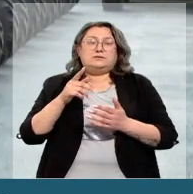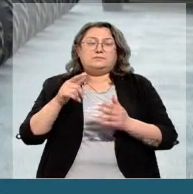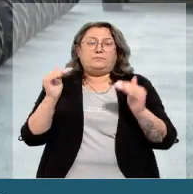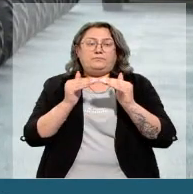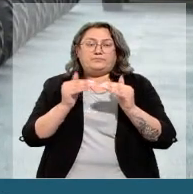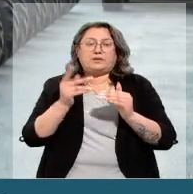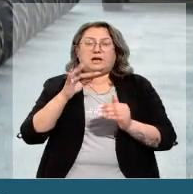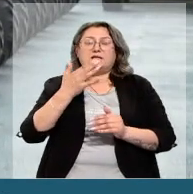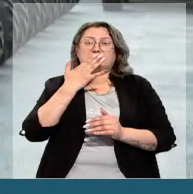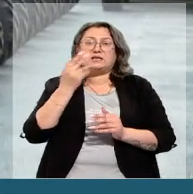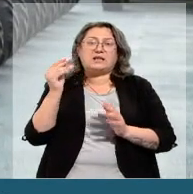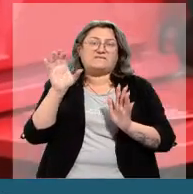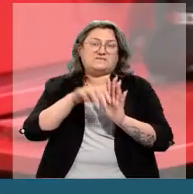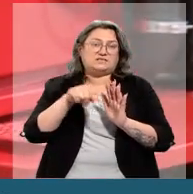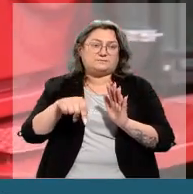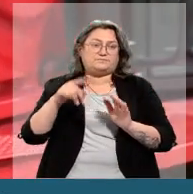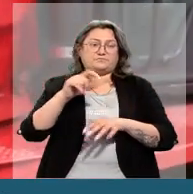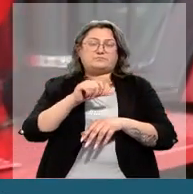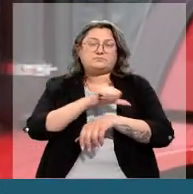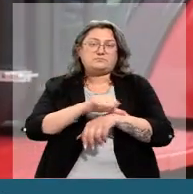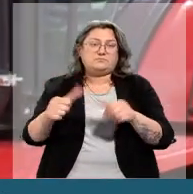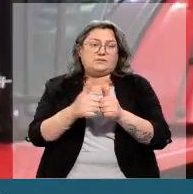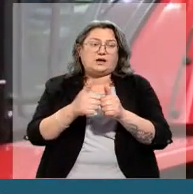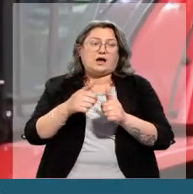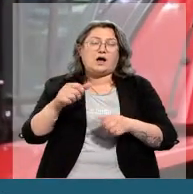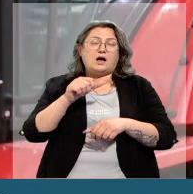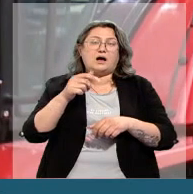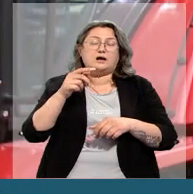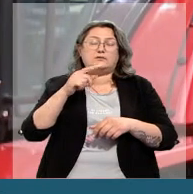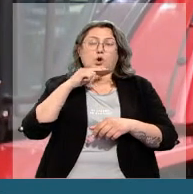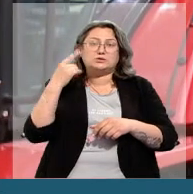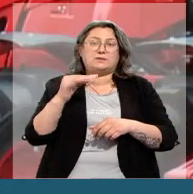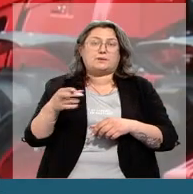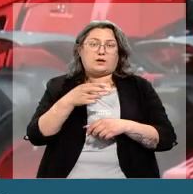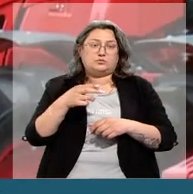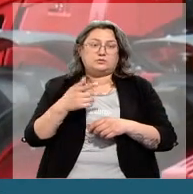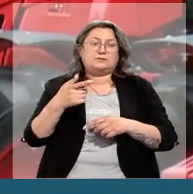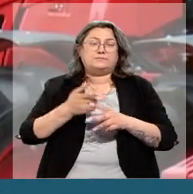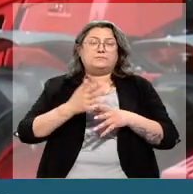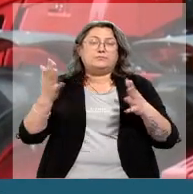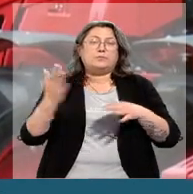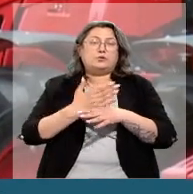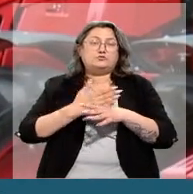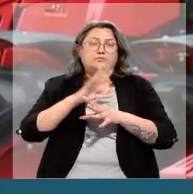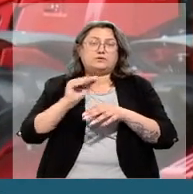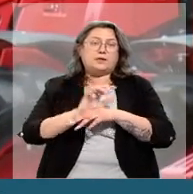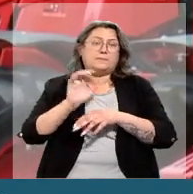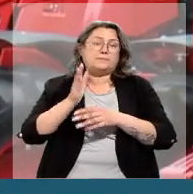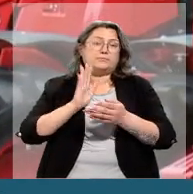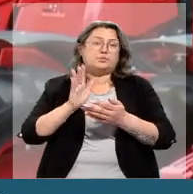саналады. Өткені Ресеймен шекаралас, өндірілген өнімнің басым бөлігі болашақта ТМД елдерінің нарығына бағытталмақ. Әрі